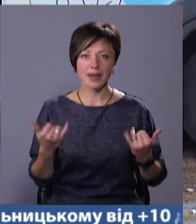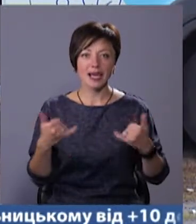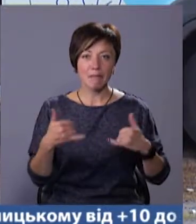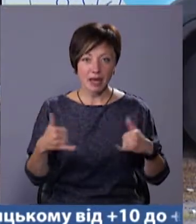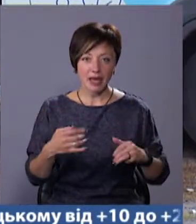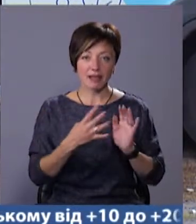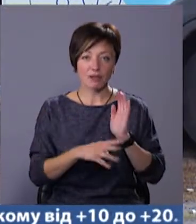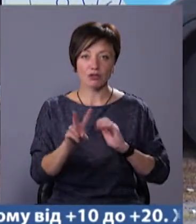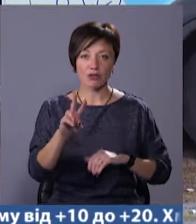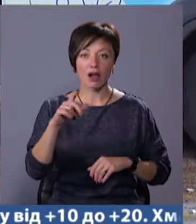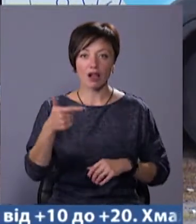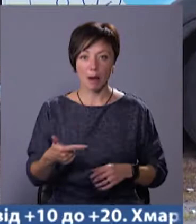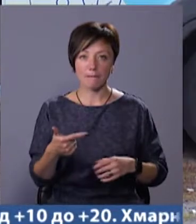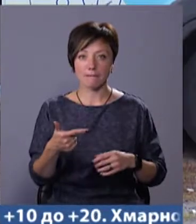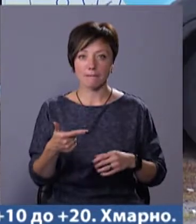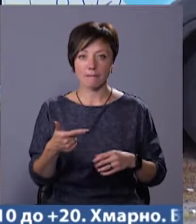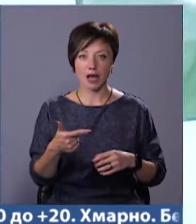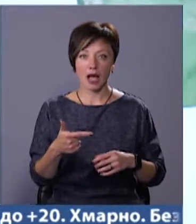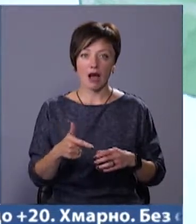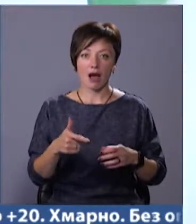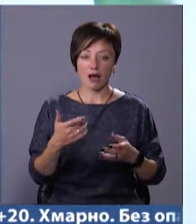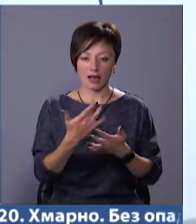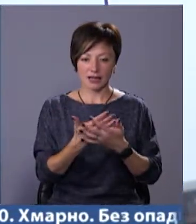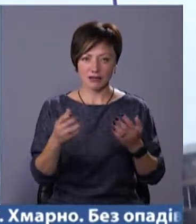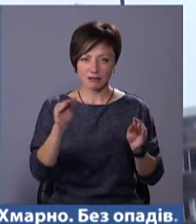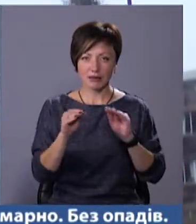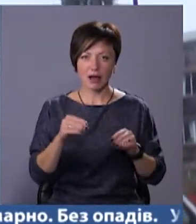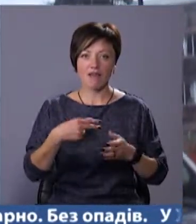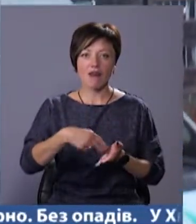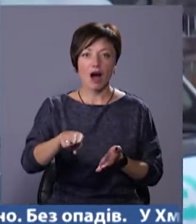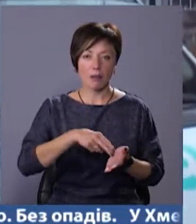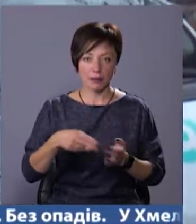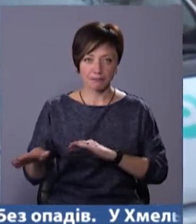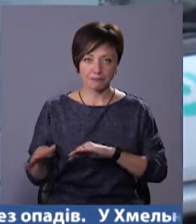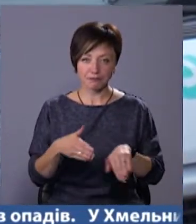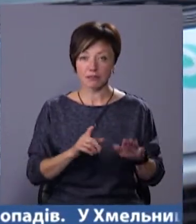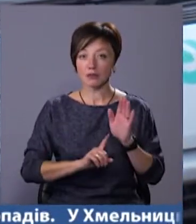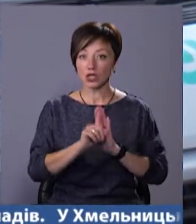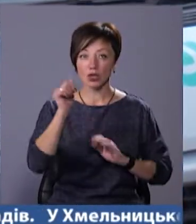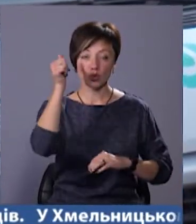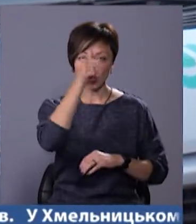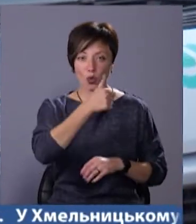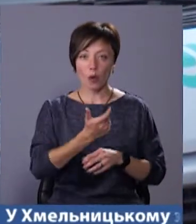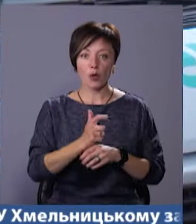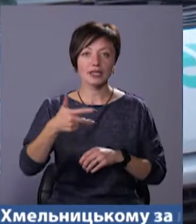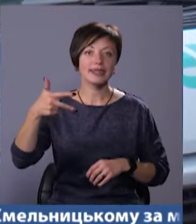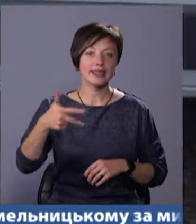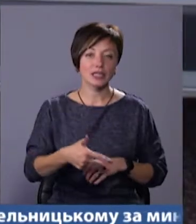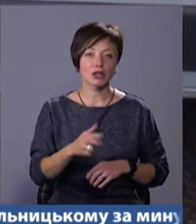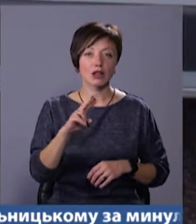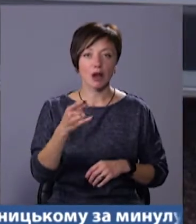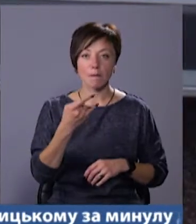92 кілограма тари з-під фарби. Загалом з початку року екобус зібрав понад 3 тисячі кілограмів батарейок,